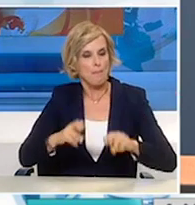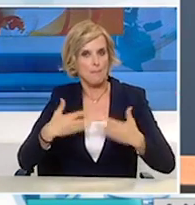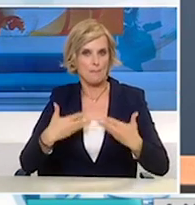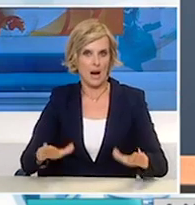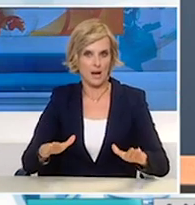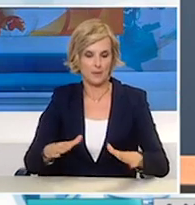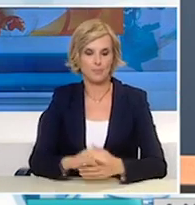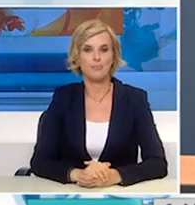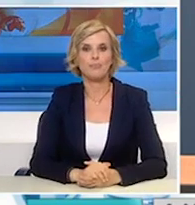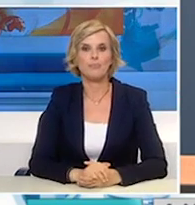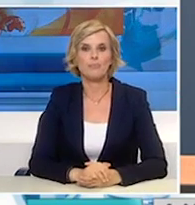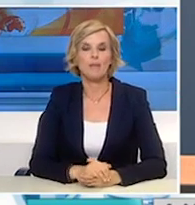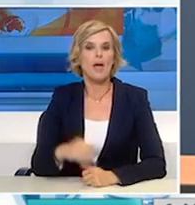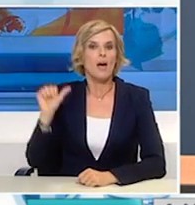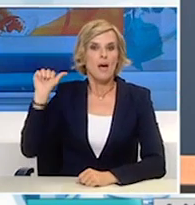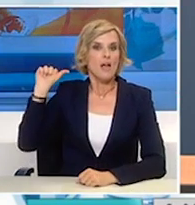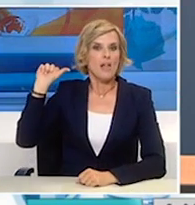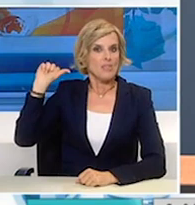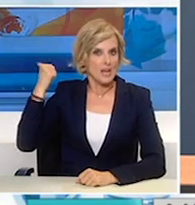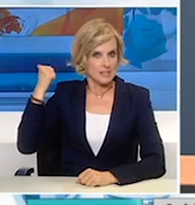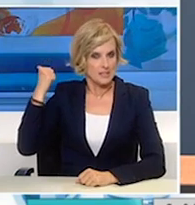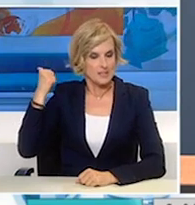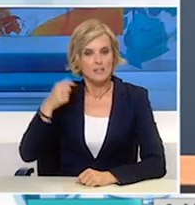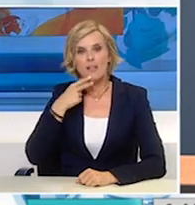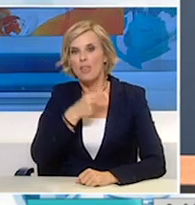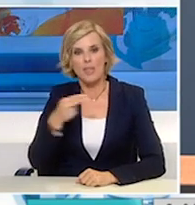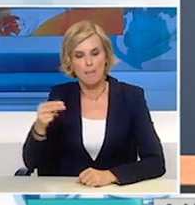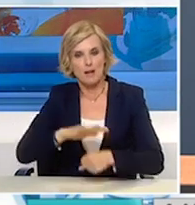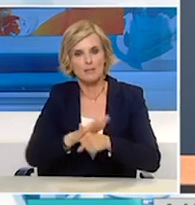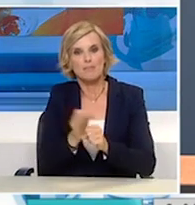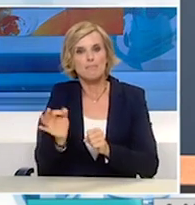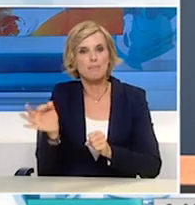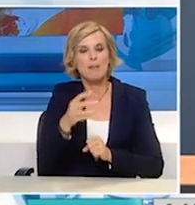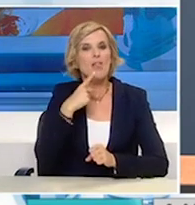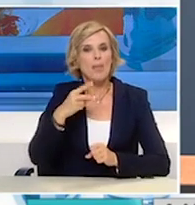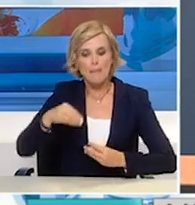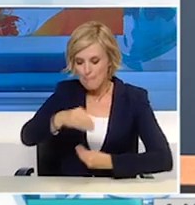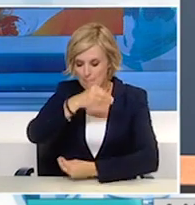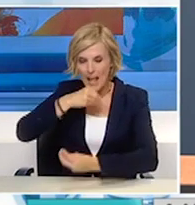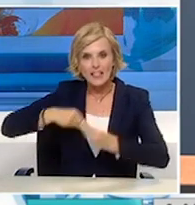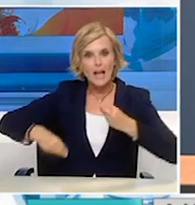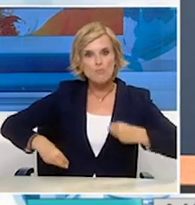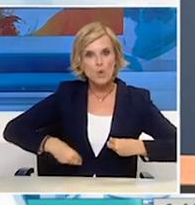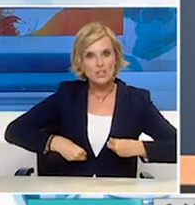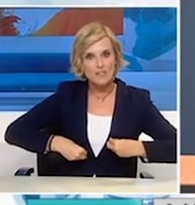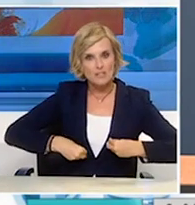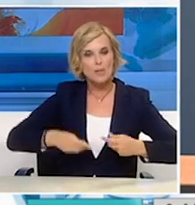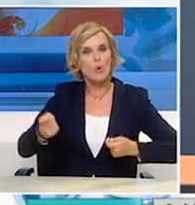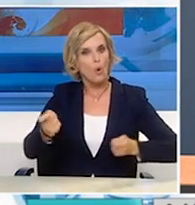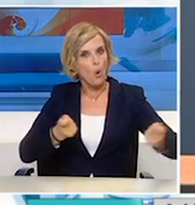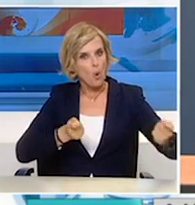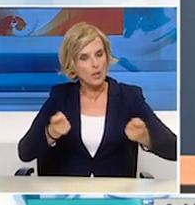Με αφορμή το χθεσινό πρώτο webinar για την επίδραση της νόσου COVID-19 στο μεταμοσχευτικό τοπίο, που διοργάνωσαν ο Εθνικός